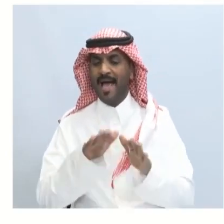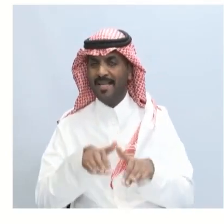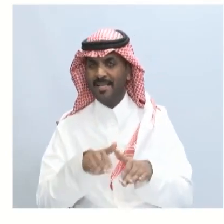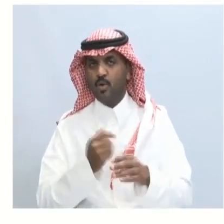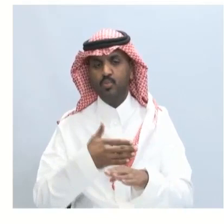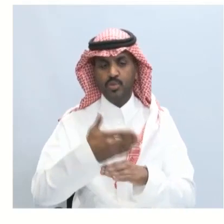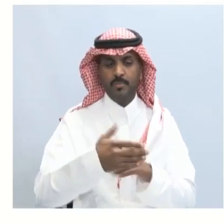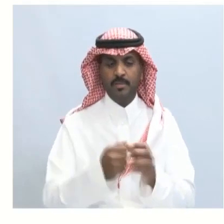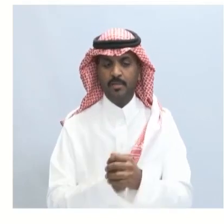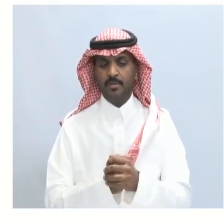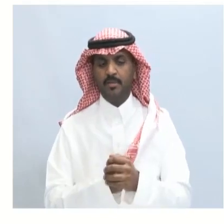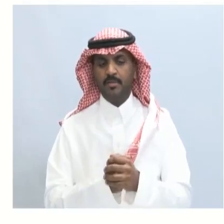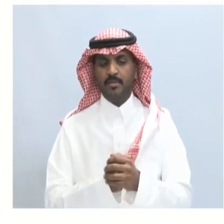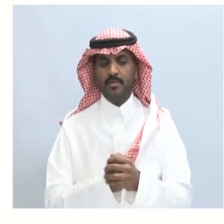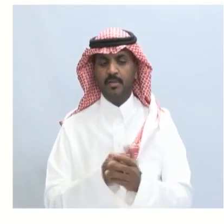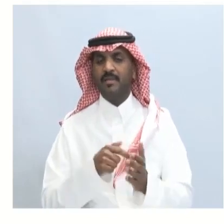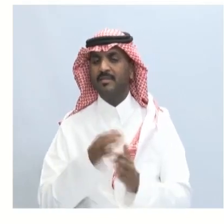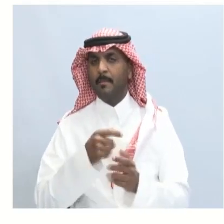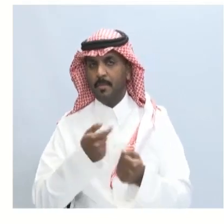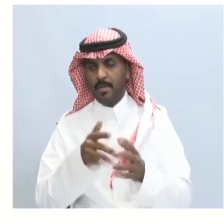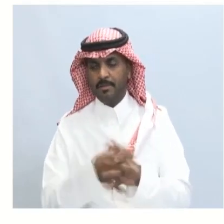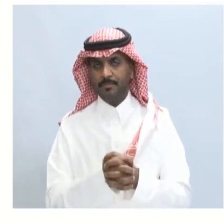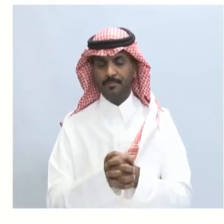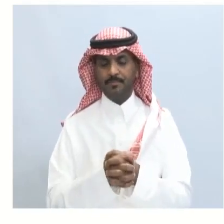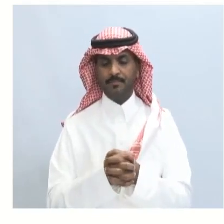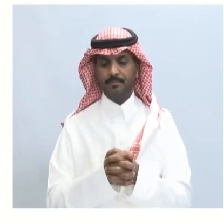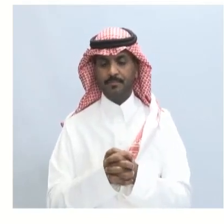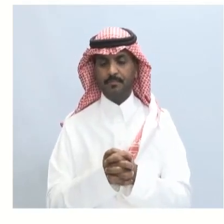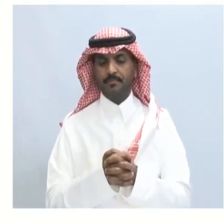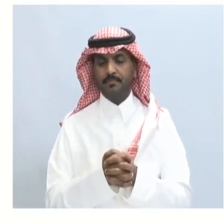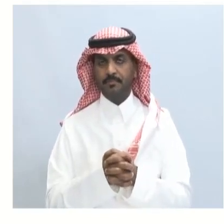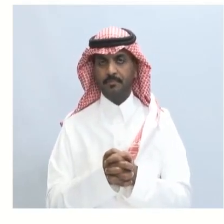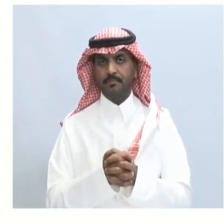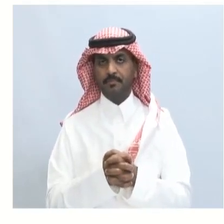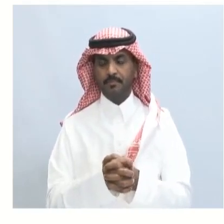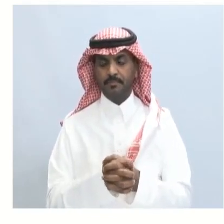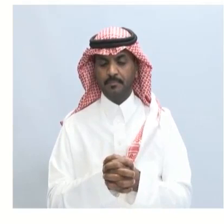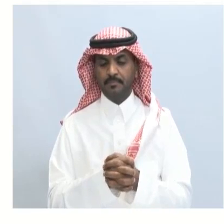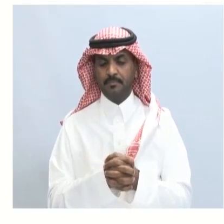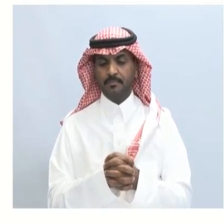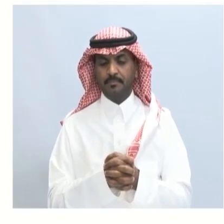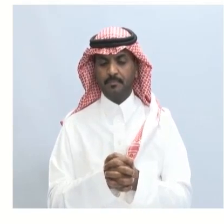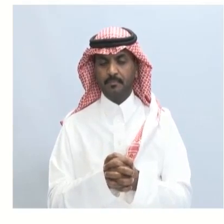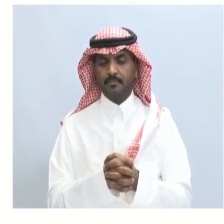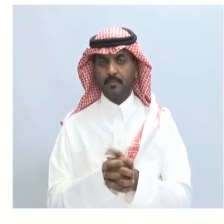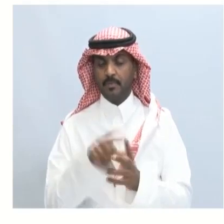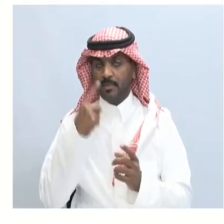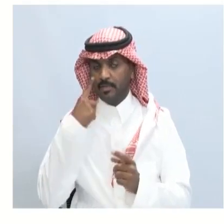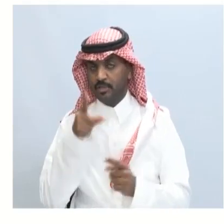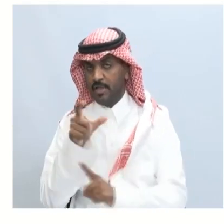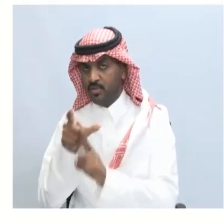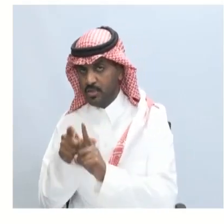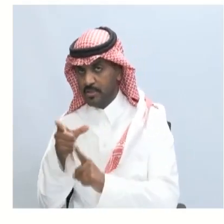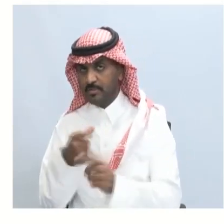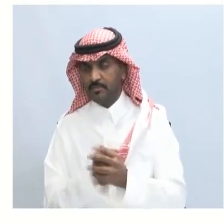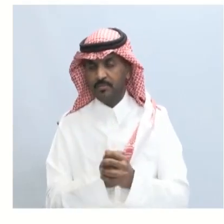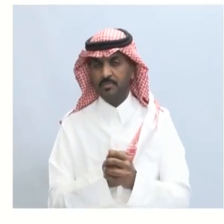او مستقبليه ذات طابع مال ذات طابع ماذا مالي ذات طابع مالي فاذا تجد ان هذا